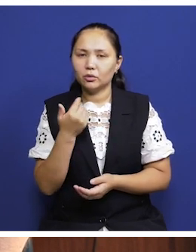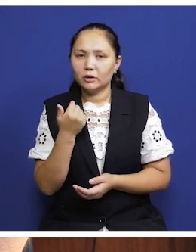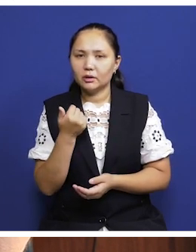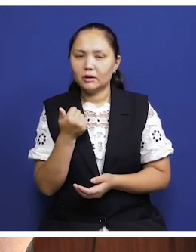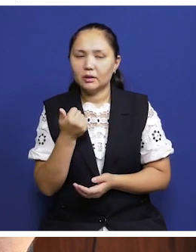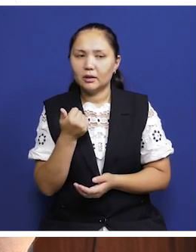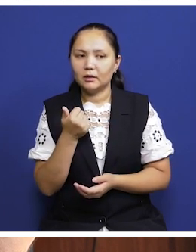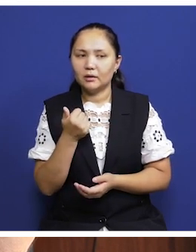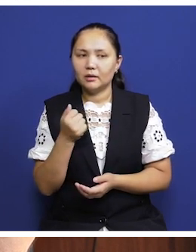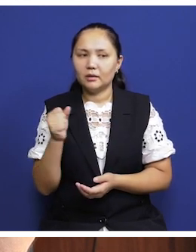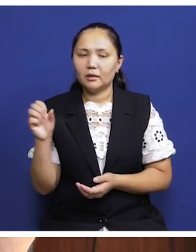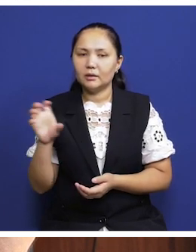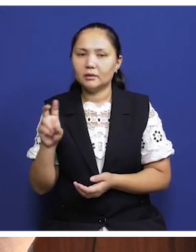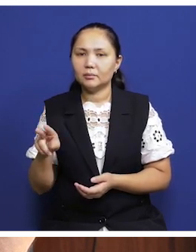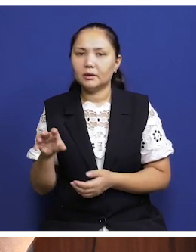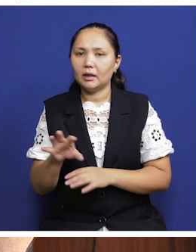жұмыссыздықтың жоқтығы, бізде аяс болатын адам жоқ.